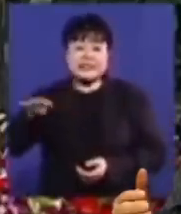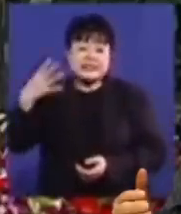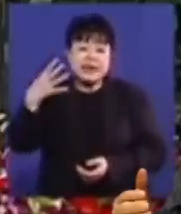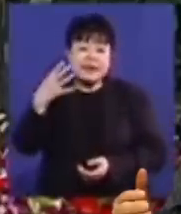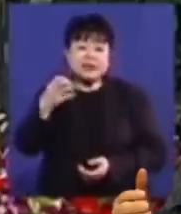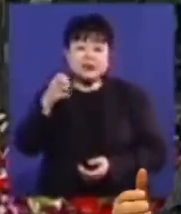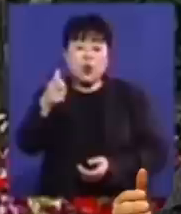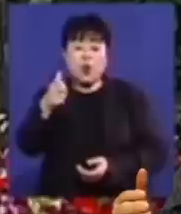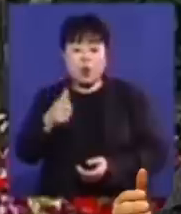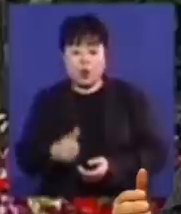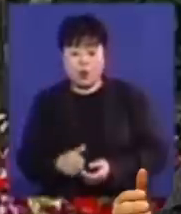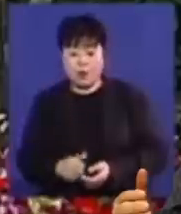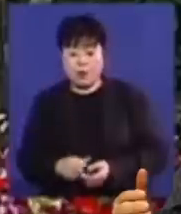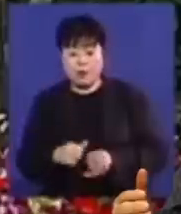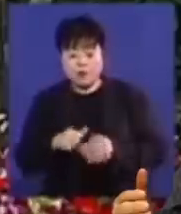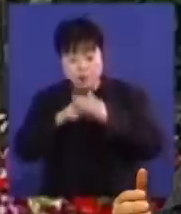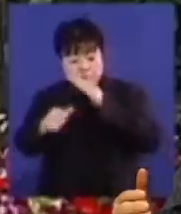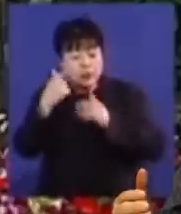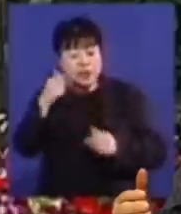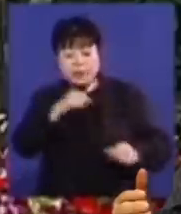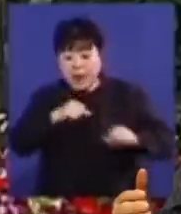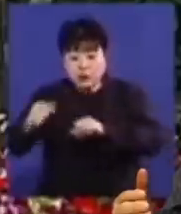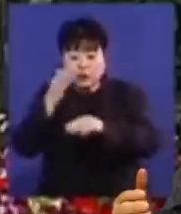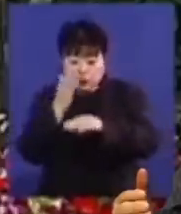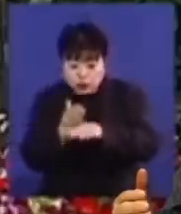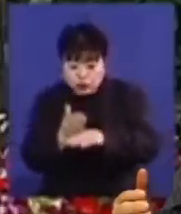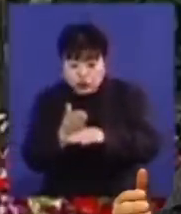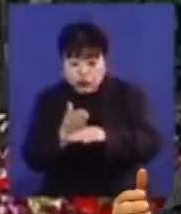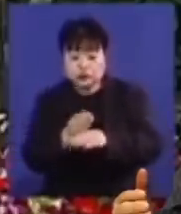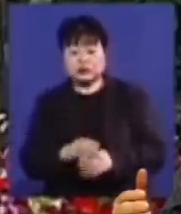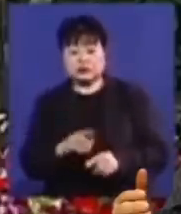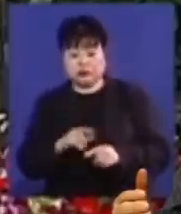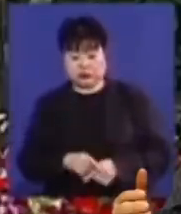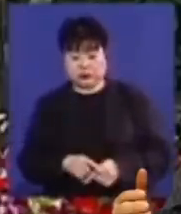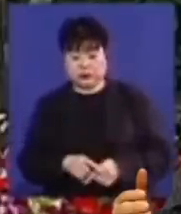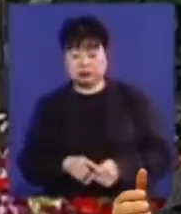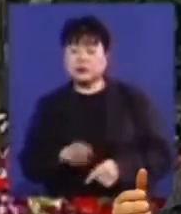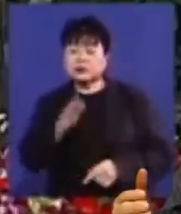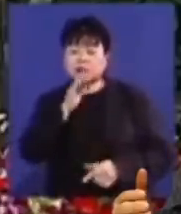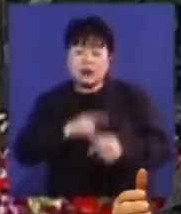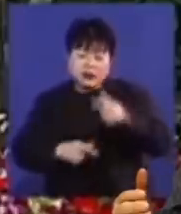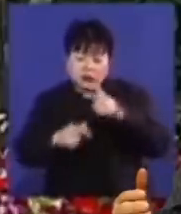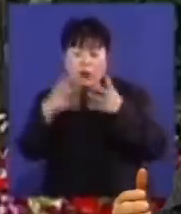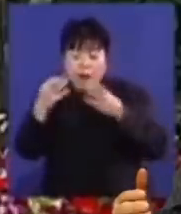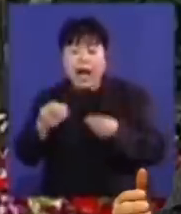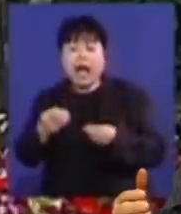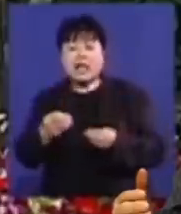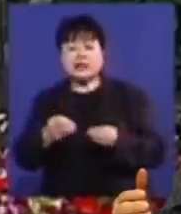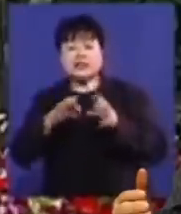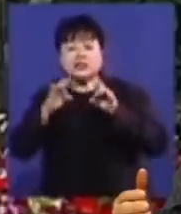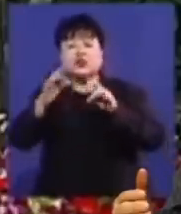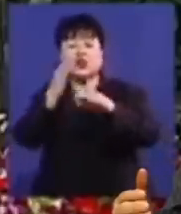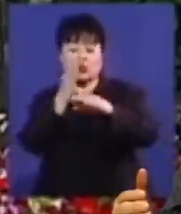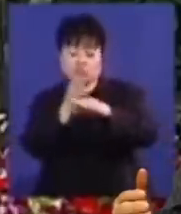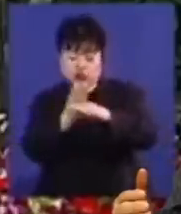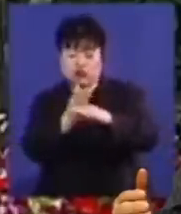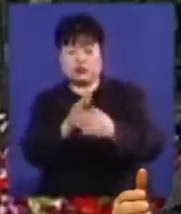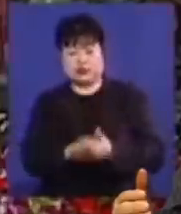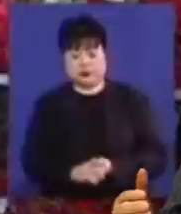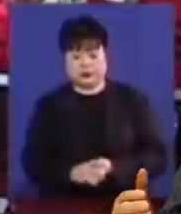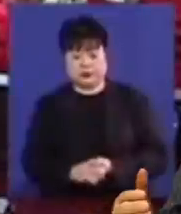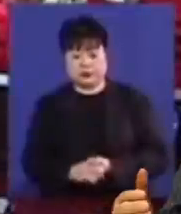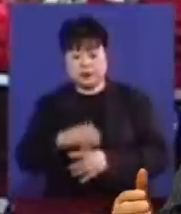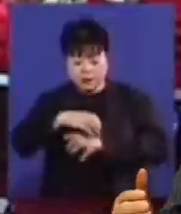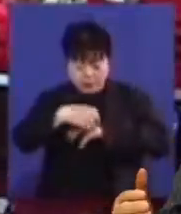445명이 활동하고 있는 것으로 발표했는데, 공식적인 보고고 실제로 이보다 더 많은 숫자가 온천하만국에